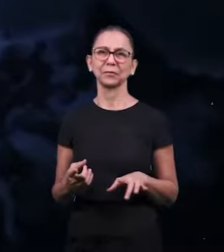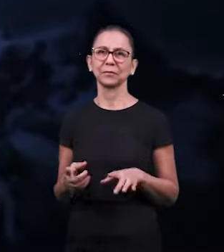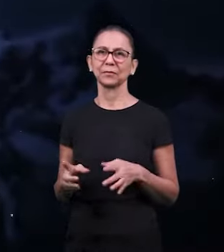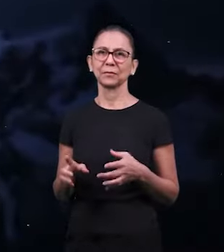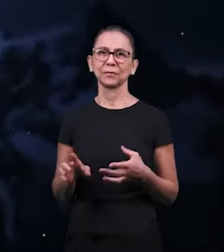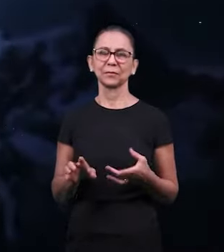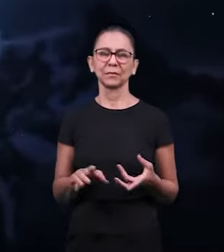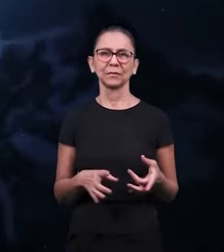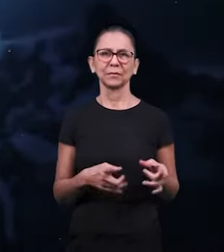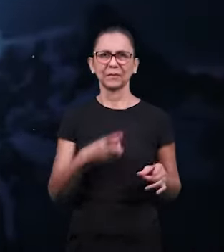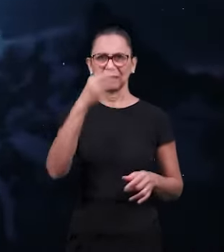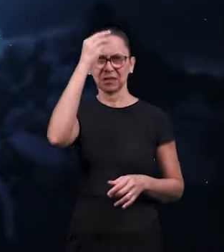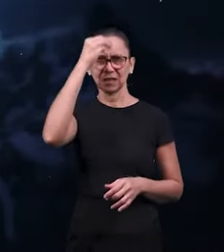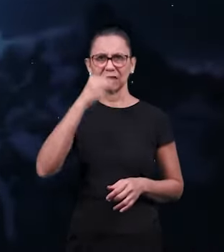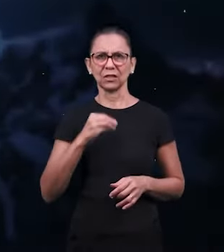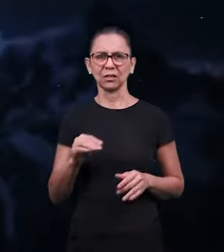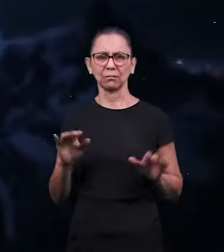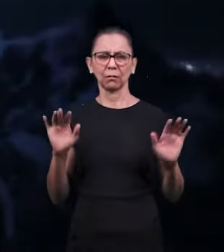отступать.